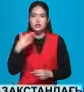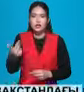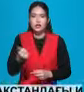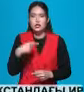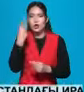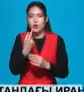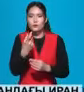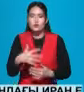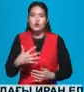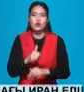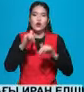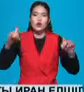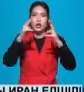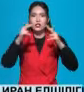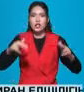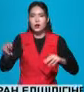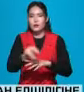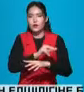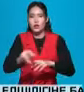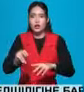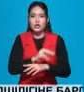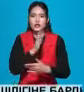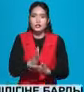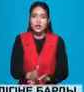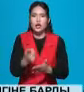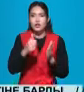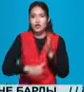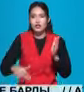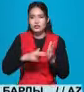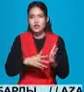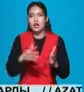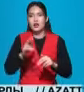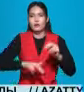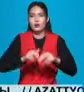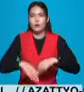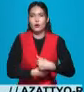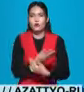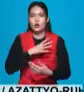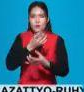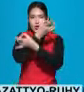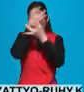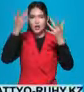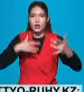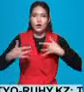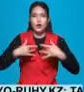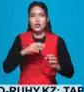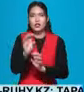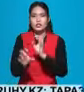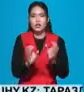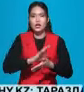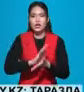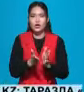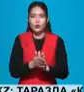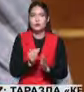астам ғимаратқа жөндеу жұмыстары жүргізіліп, 168 жаңа нысан салынды. Мәдениет және өнер мекемелерін жабдықтау деңгейі